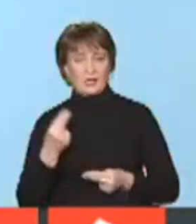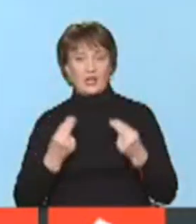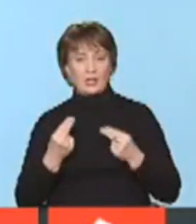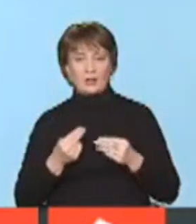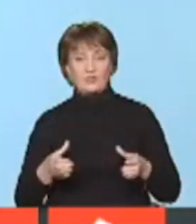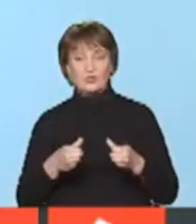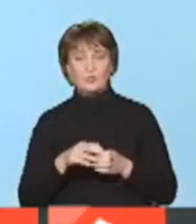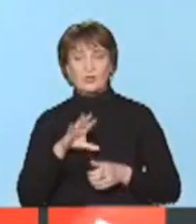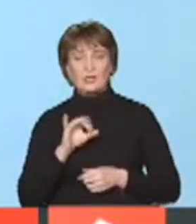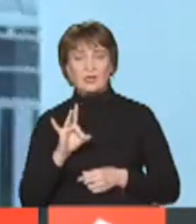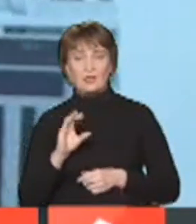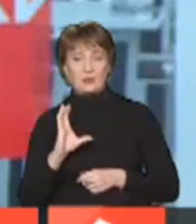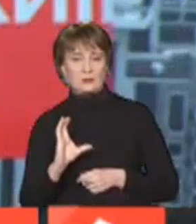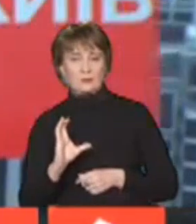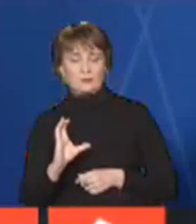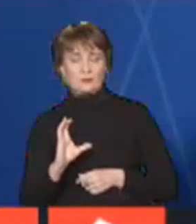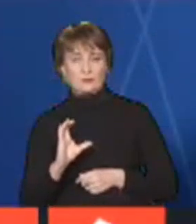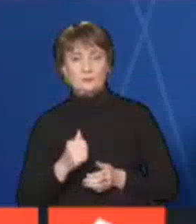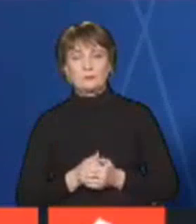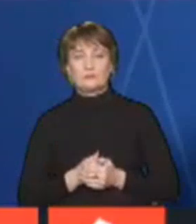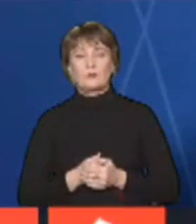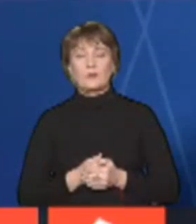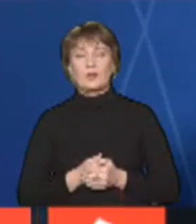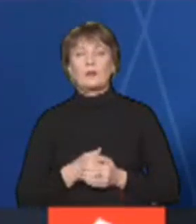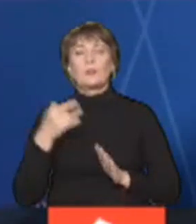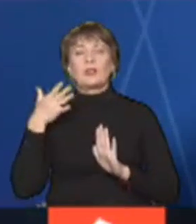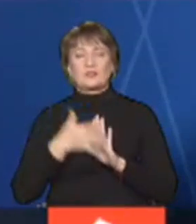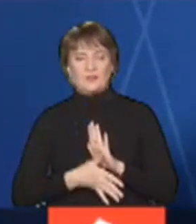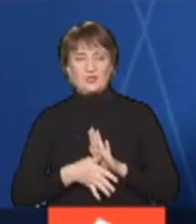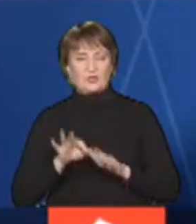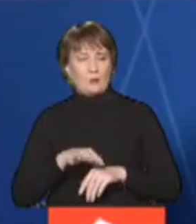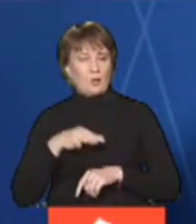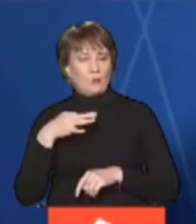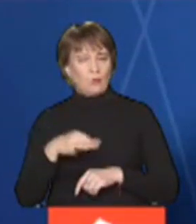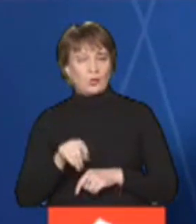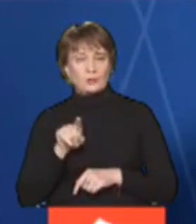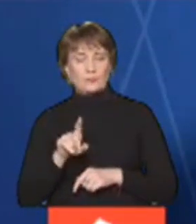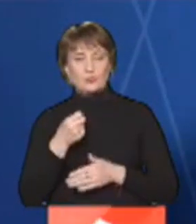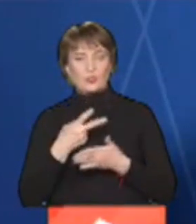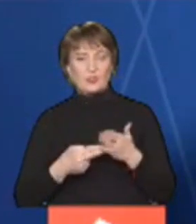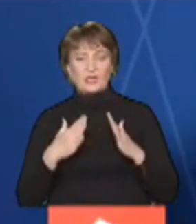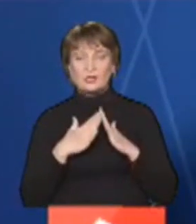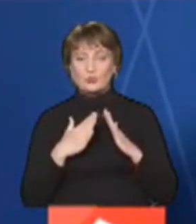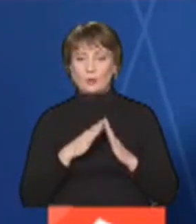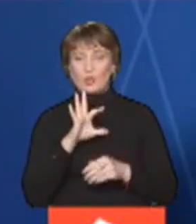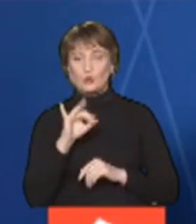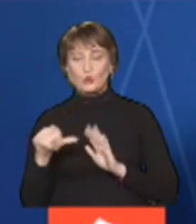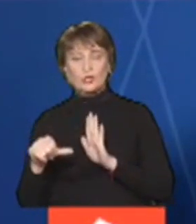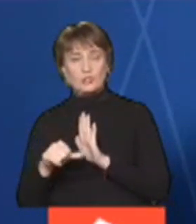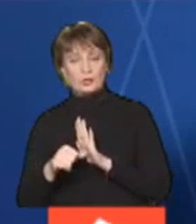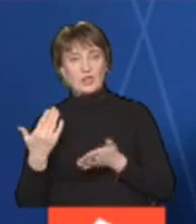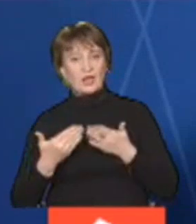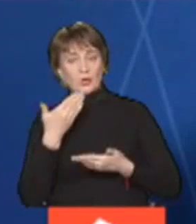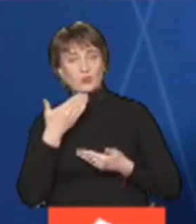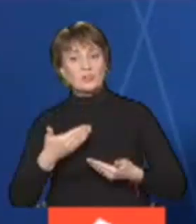команди Тарас Степаненко. Звісно, мені боляче від того, що ми програли Борусії вдома 0-6. Але якщо ви мене запитаєте,